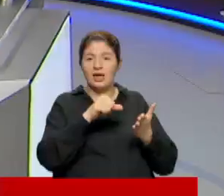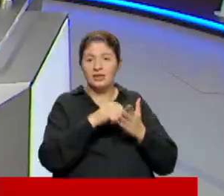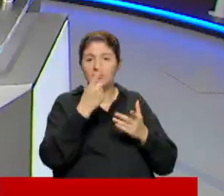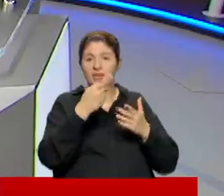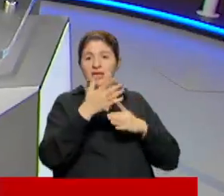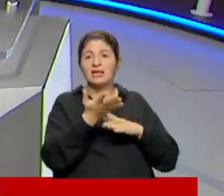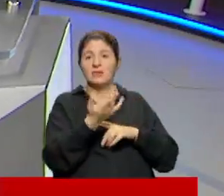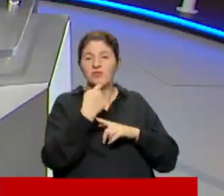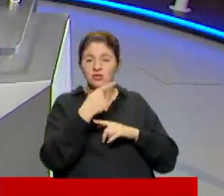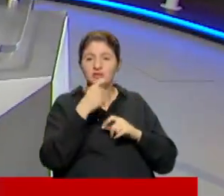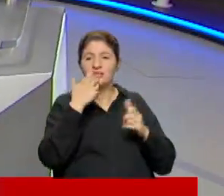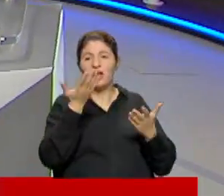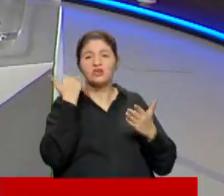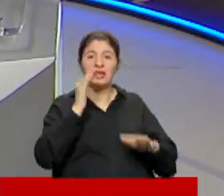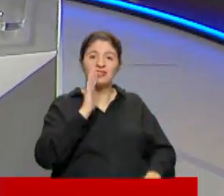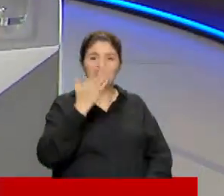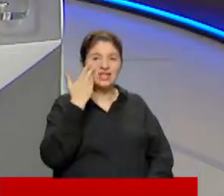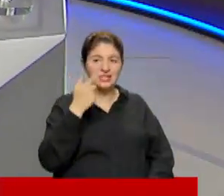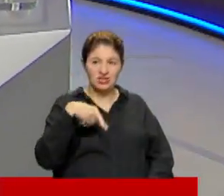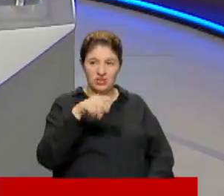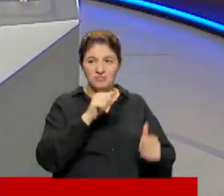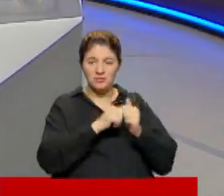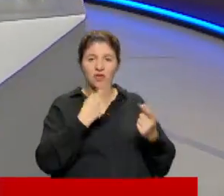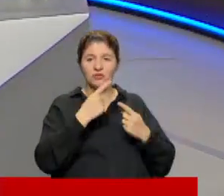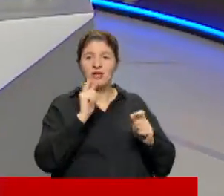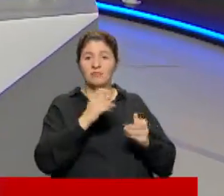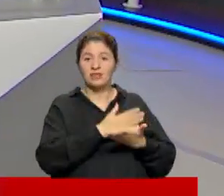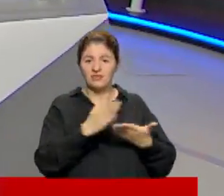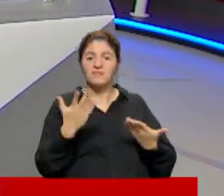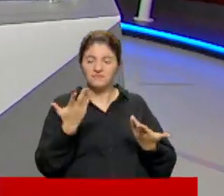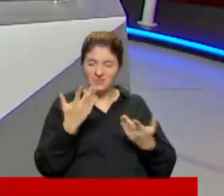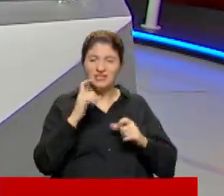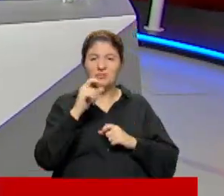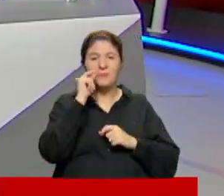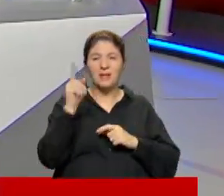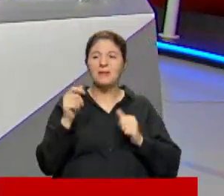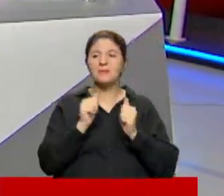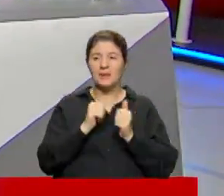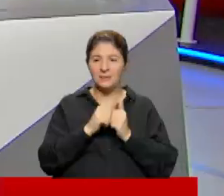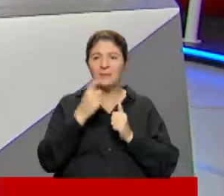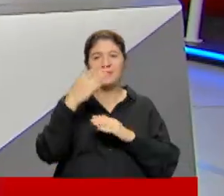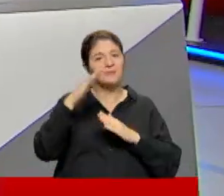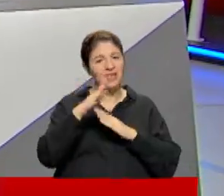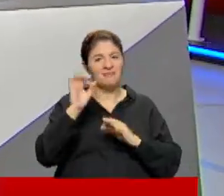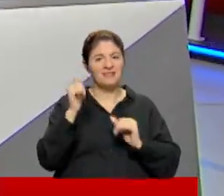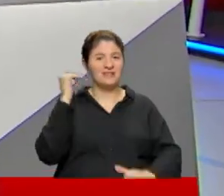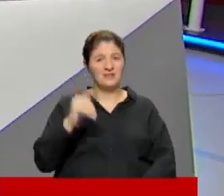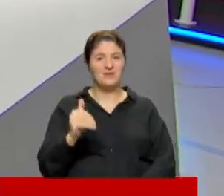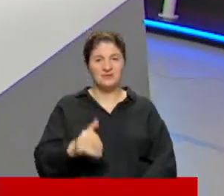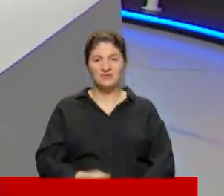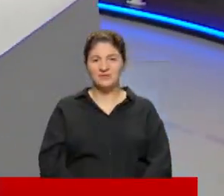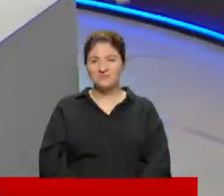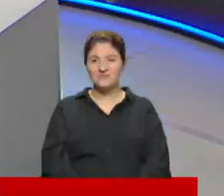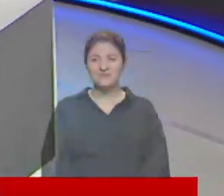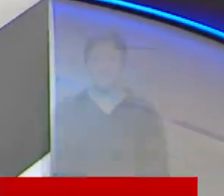yaprak da diyeceğiz sizi seneler öncesine de götüreceğiz izleyicilerimiz de kon konuşmaya devam edeceğiz Cemal enginyurt birlikte bir mola verip hemen